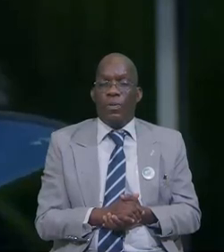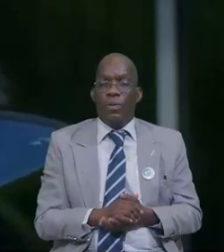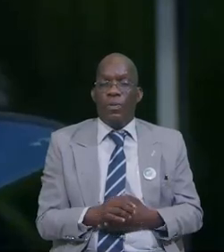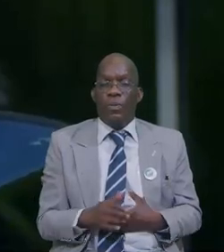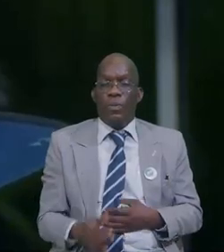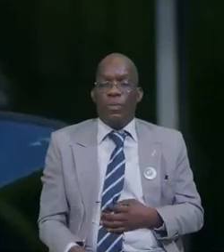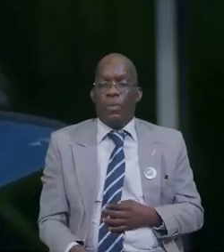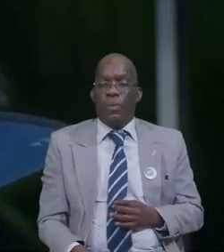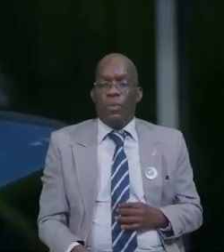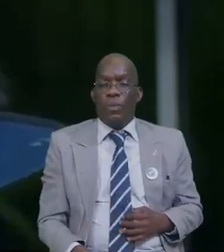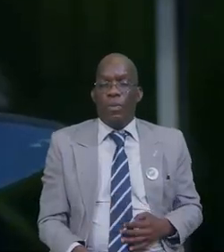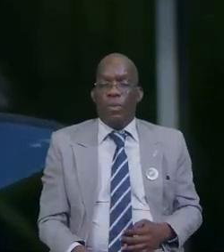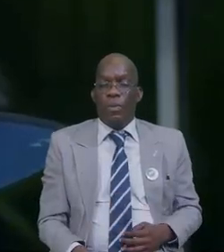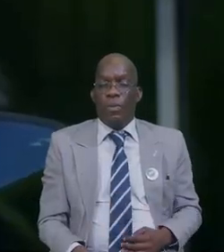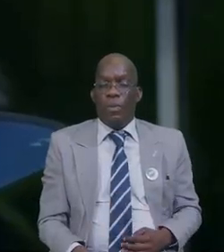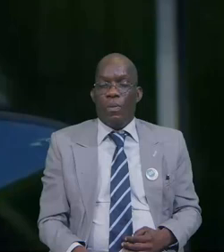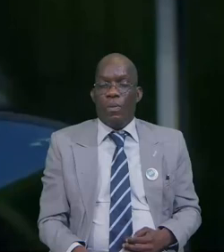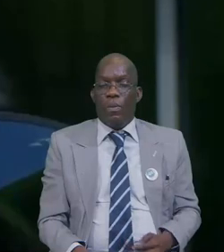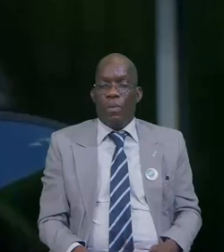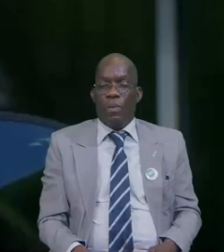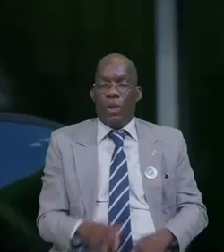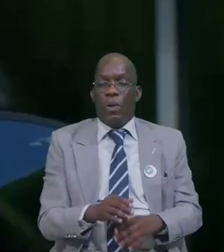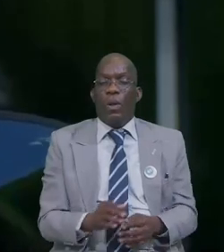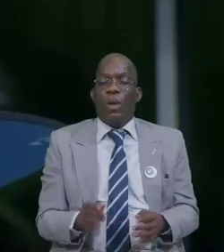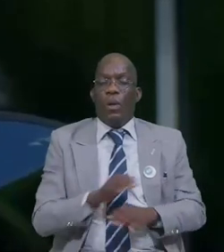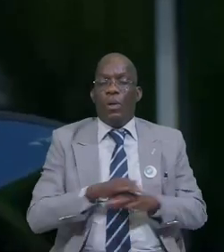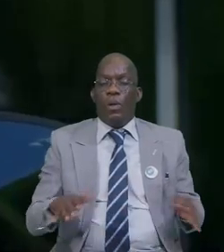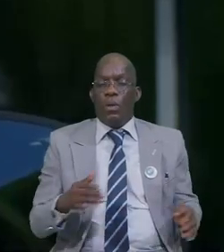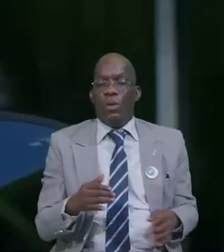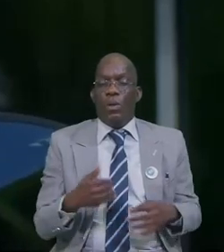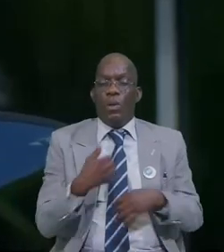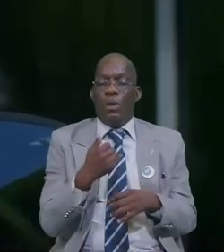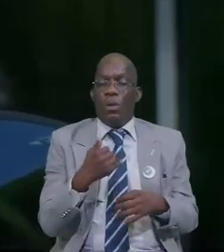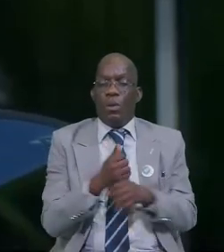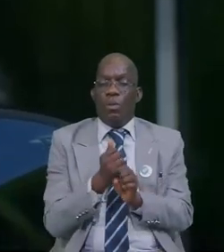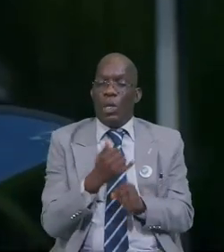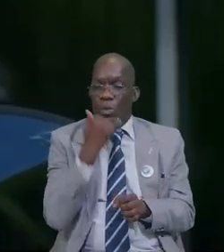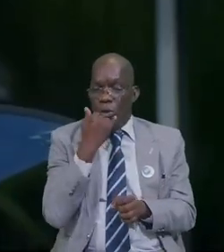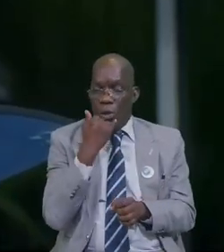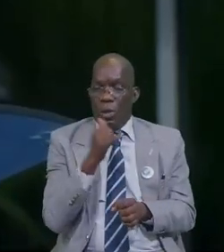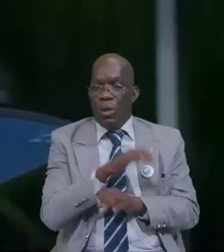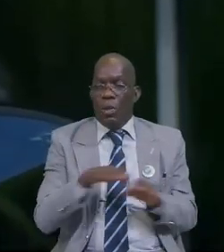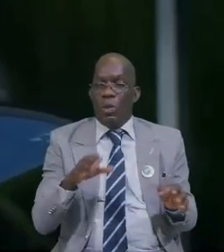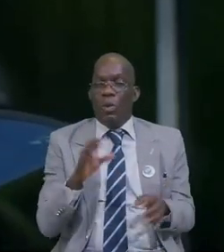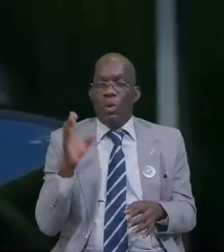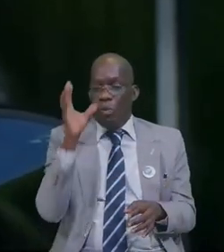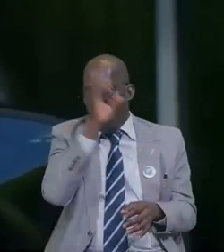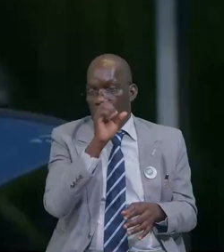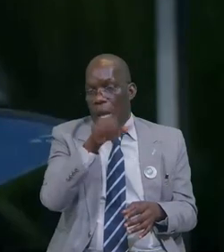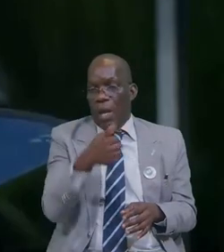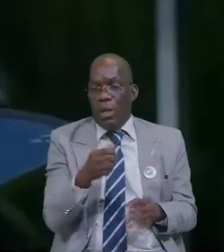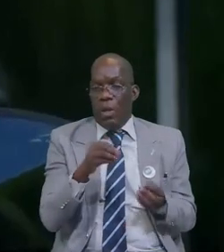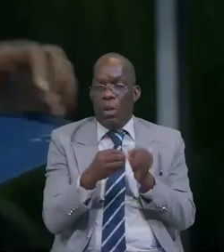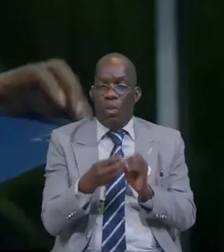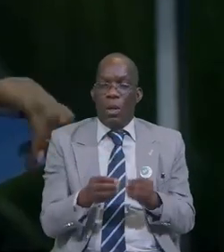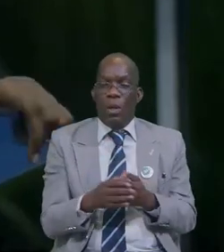êtes. Rapidement, occupons-nous de ces convertis, s'il vous plaît. Aidons-les, pour ceux qui ne savent pas écrire, à écrire